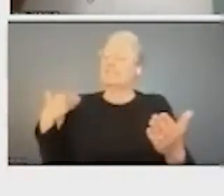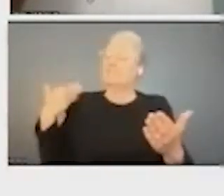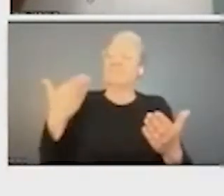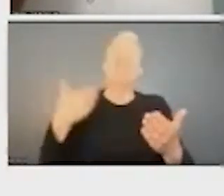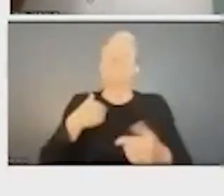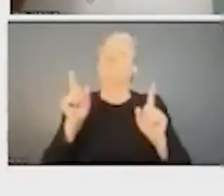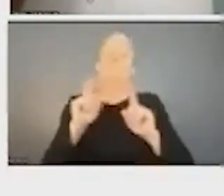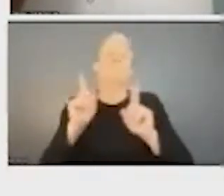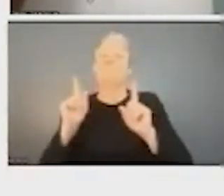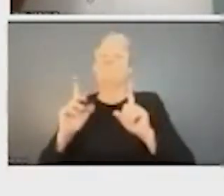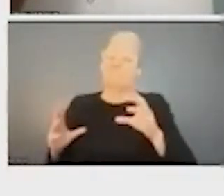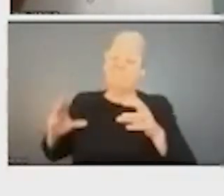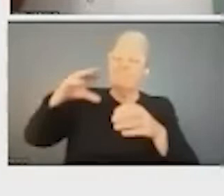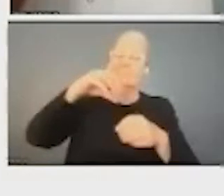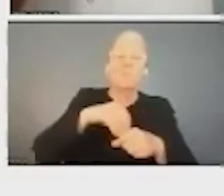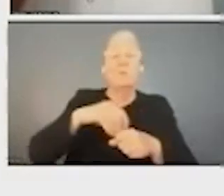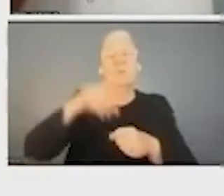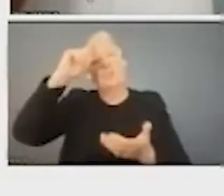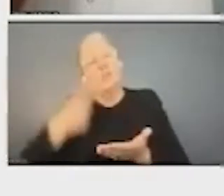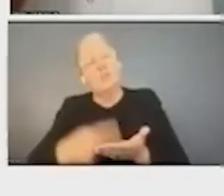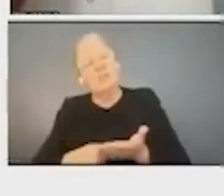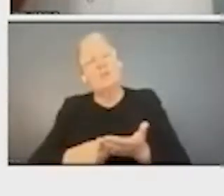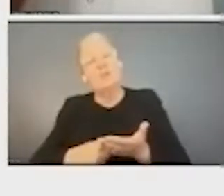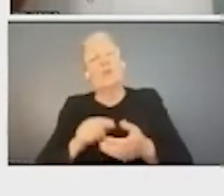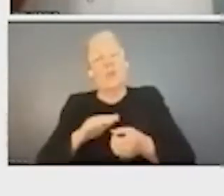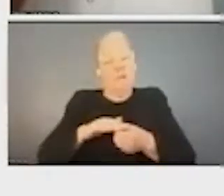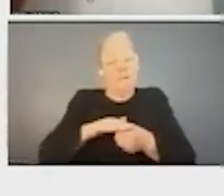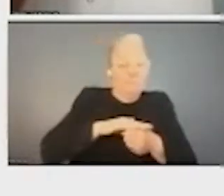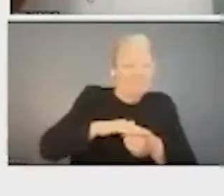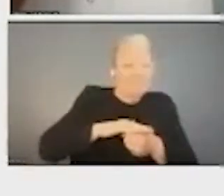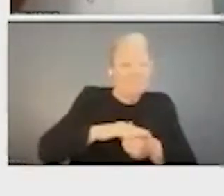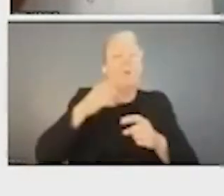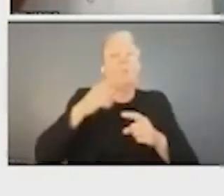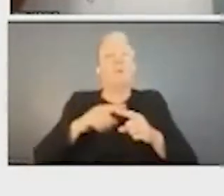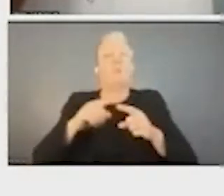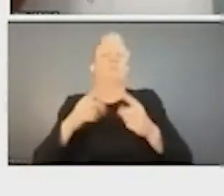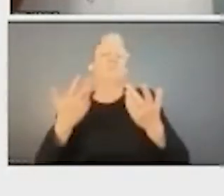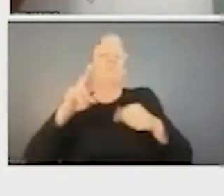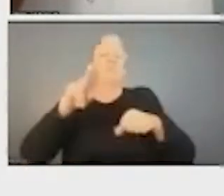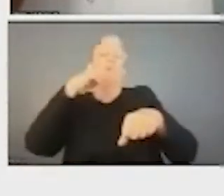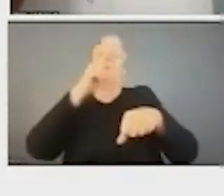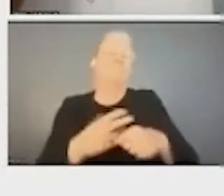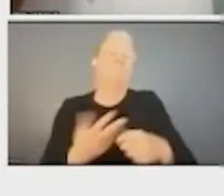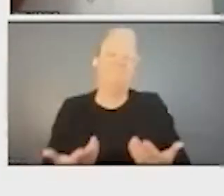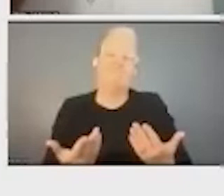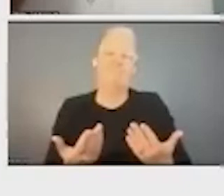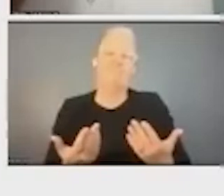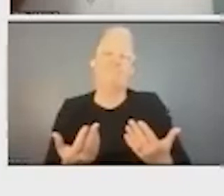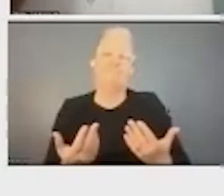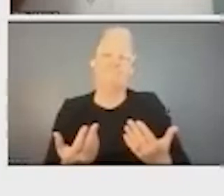وبالتالي يجب علينا أن نشارك في اتخاذ القرار على المستوى الوطني وعلى المستوى المحلي.